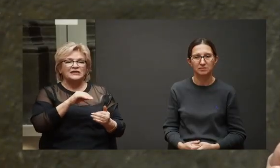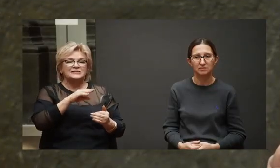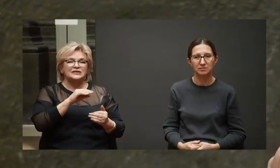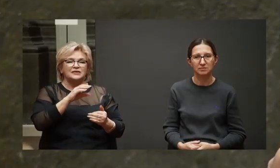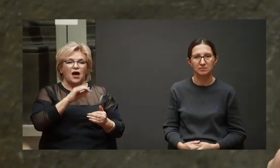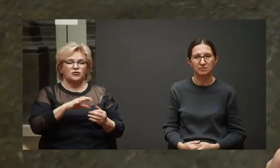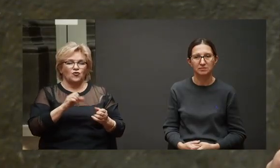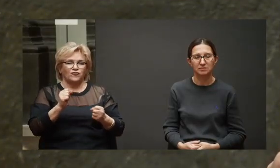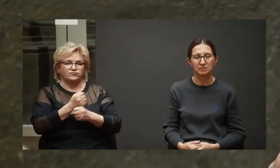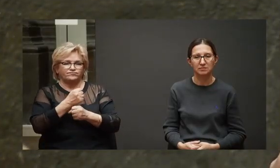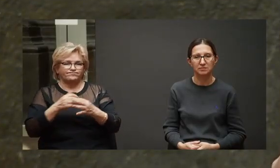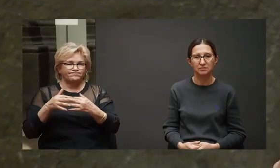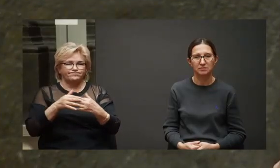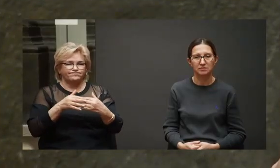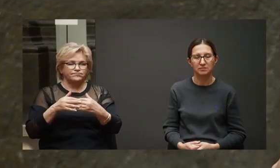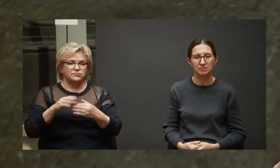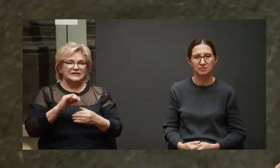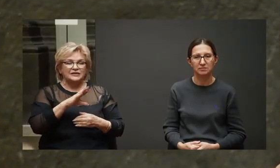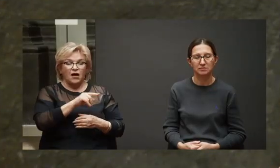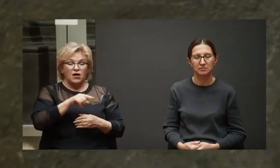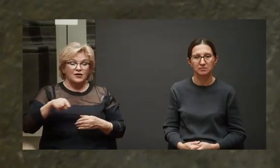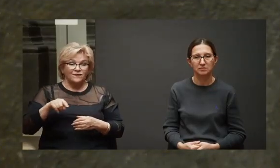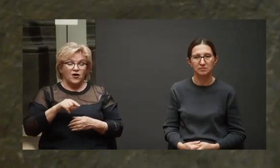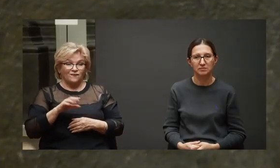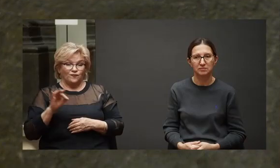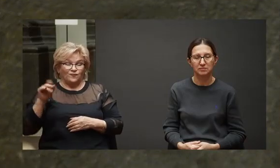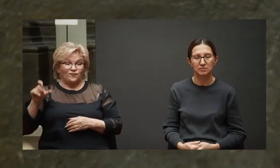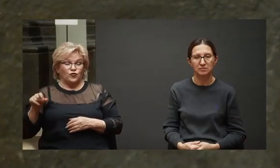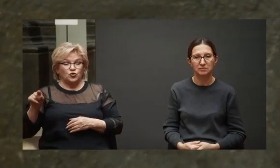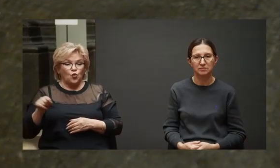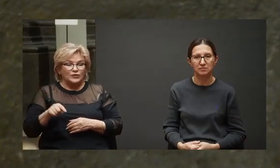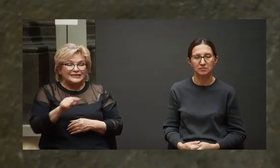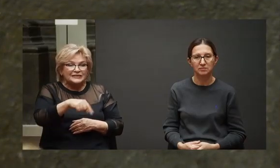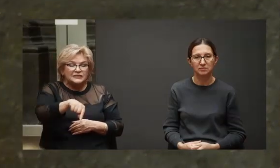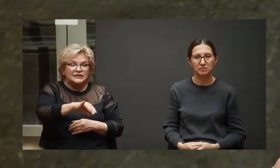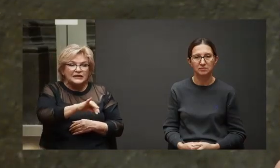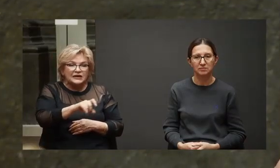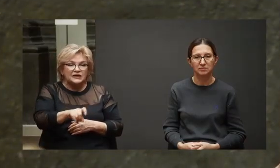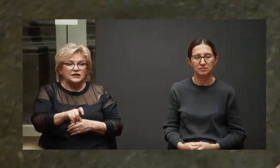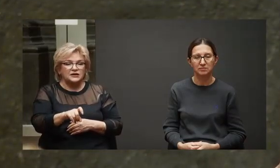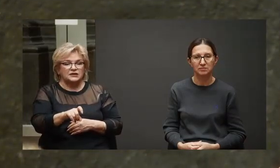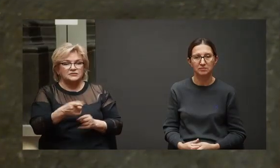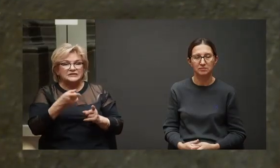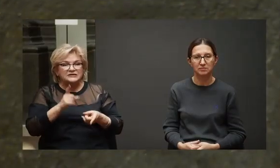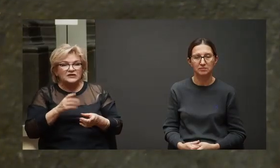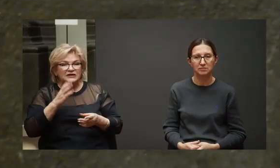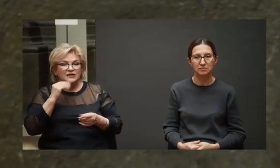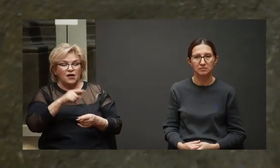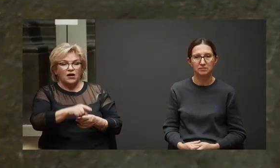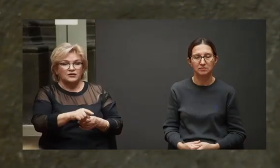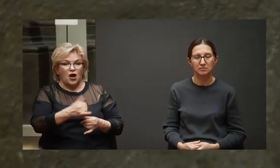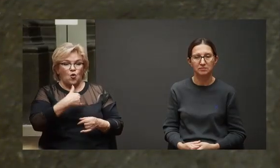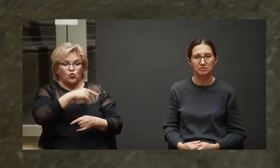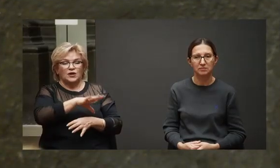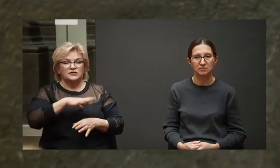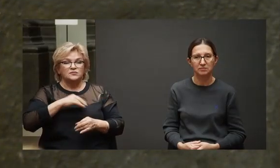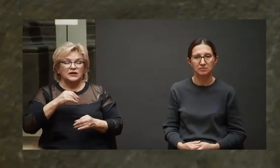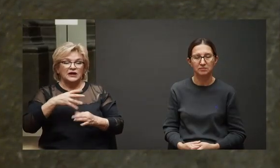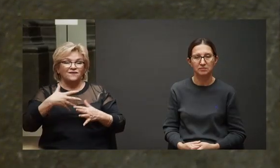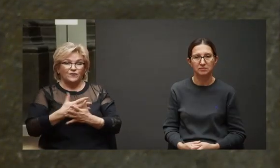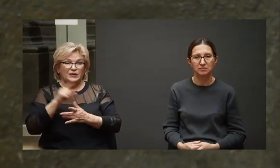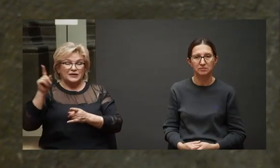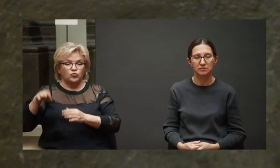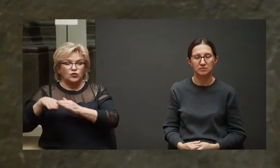значит, да, он их действительно, когда они были у нас в Петербурге,